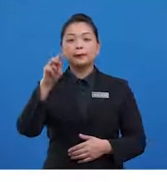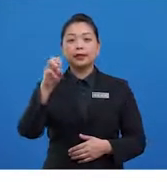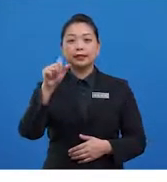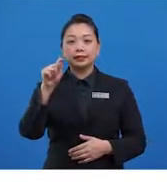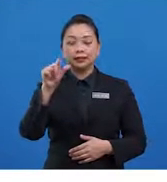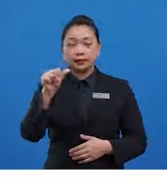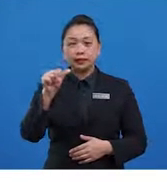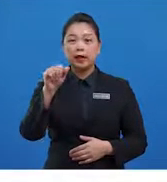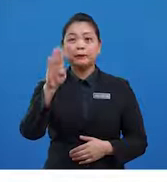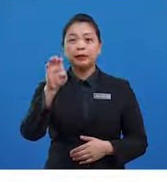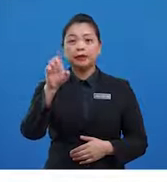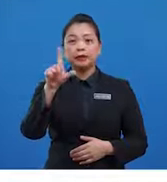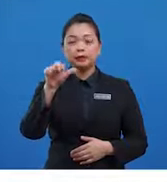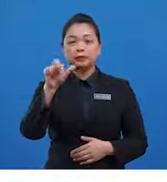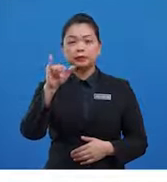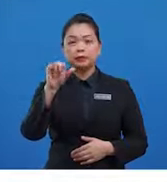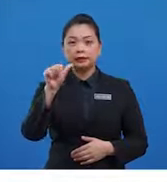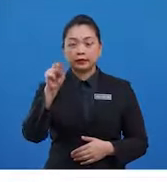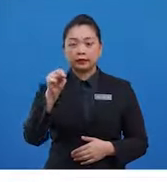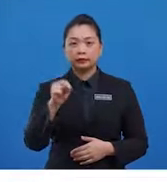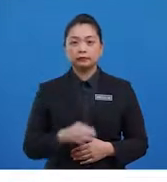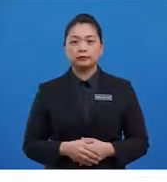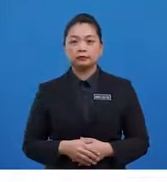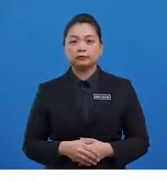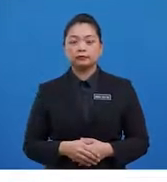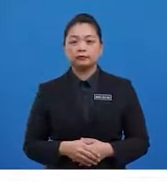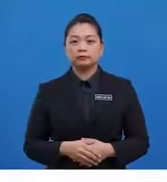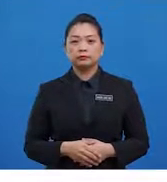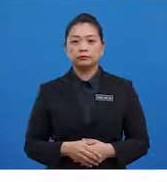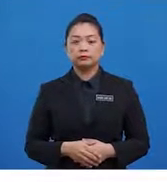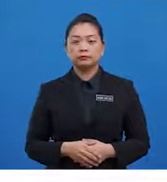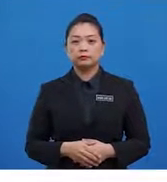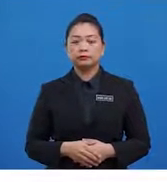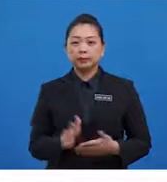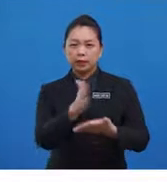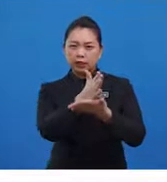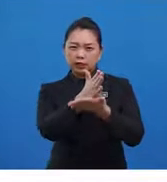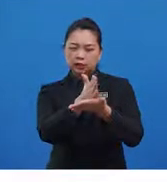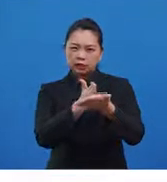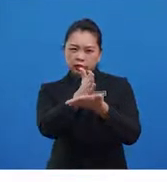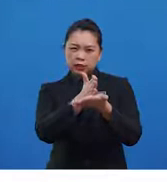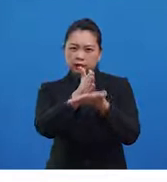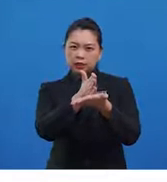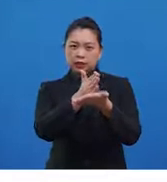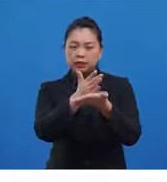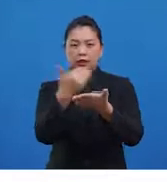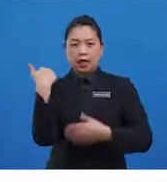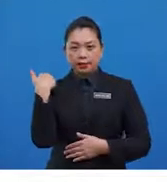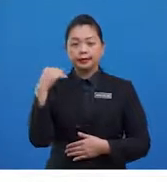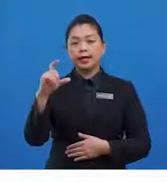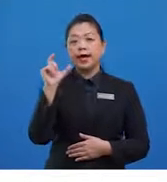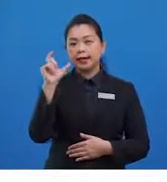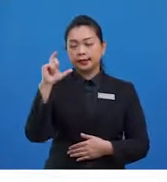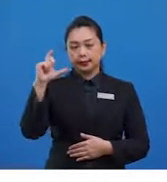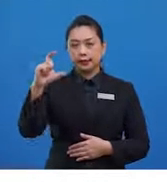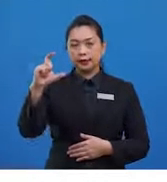berlian, bermotifkan awan larat. Pada bahagian tengahnya pula, terdapat anak